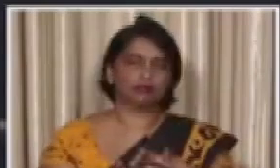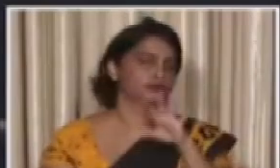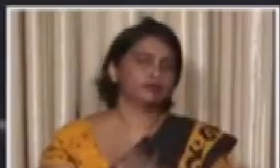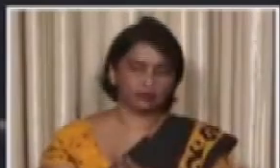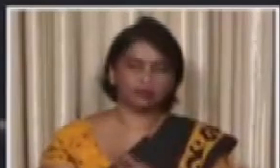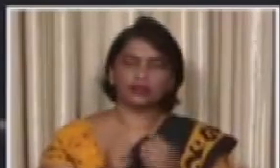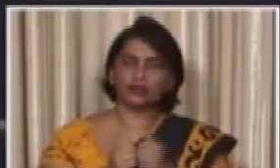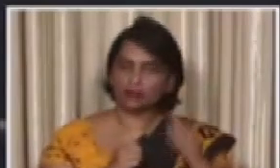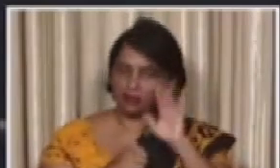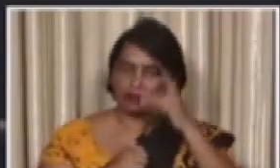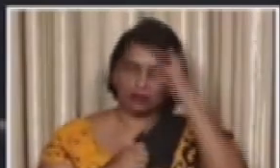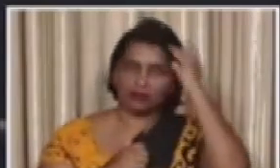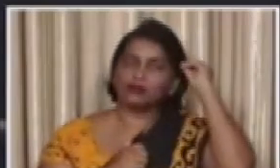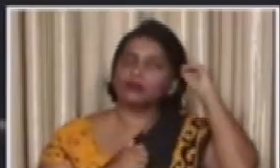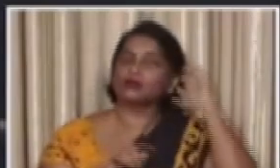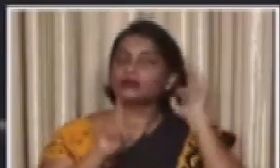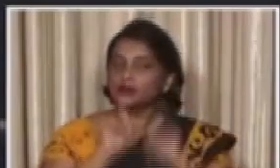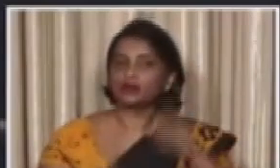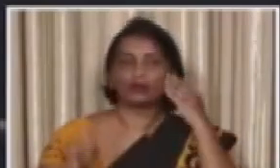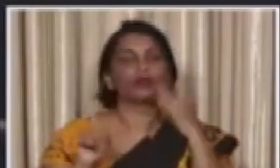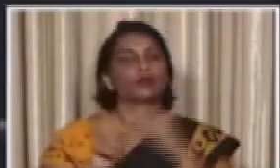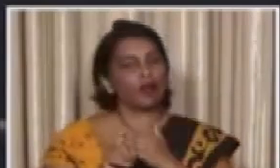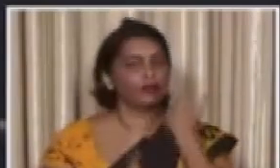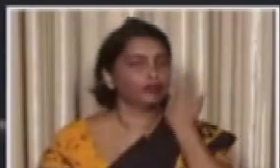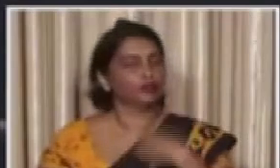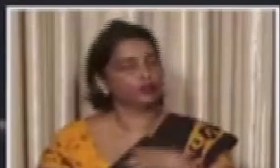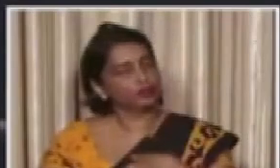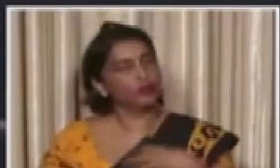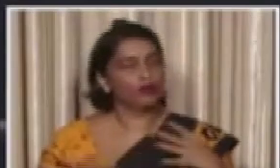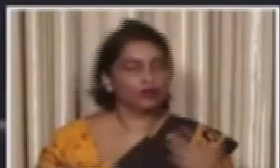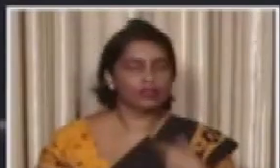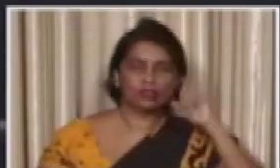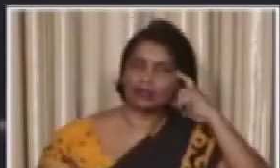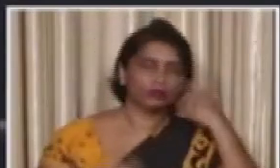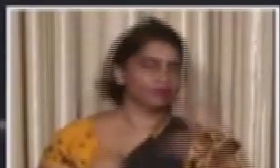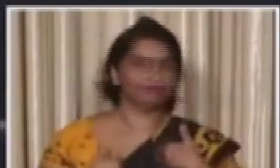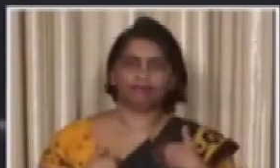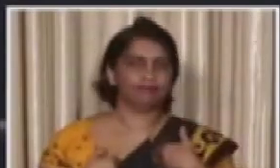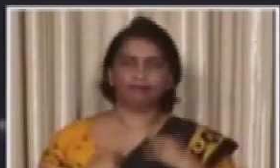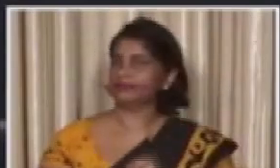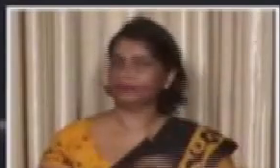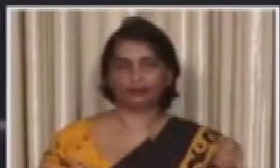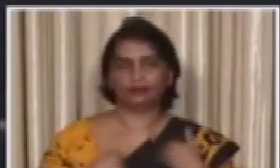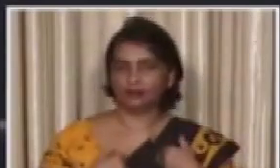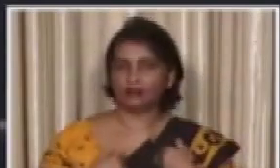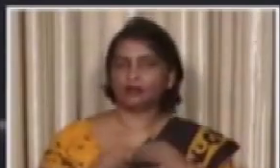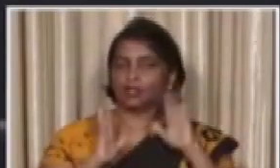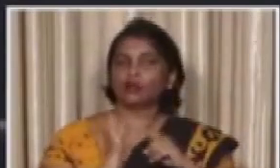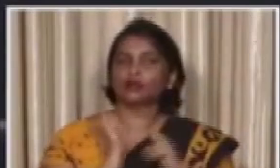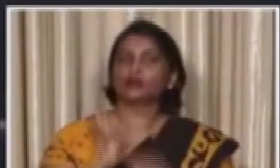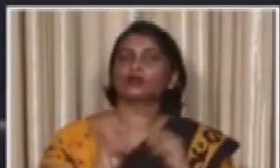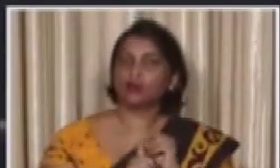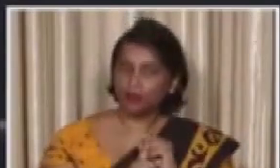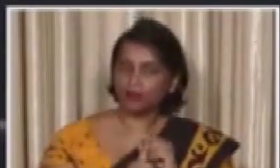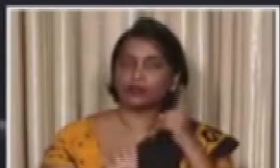ගැනීමට සිදුවීම මෙන්ම ඒ පිළිබඳව කනගාටුවෙන් හෝ පසුතැවීමක් මාහට ඇතිවන්නේ නැත්තේ. එක්සත් ජාතික